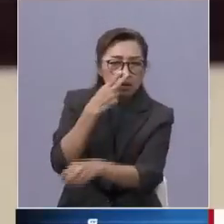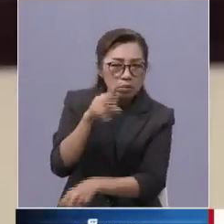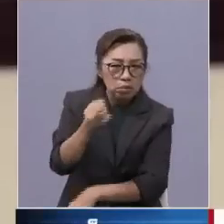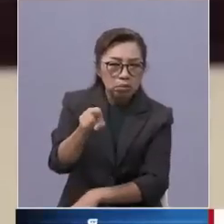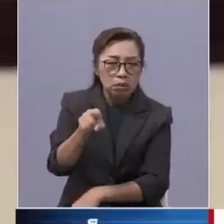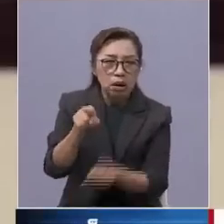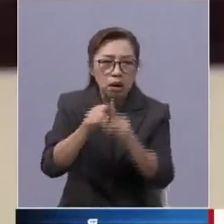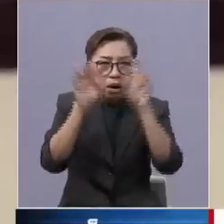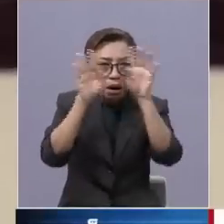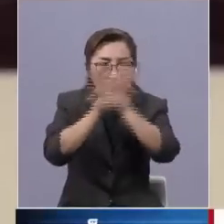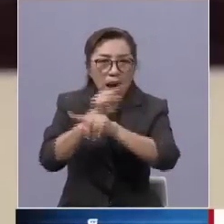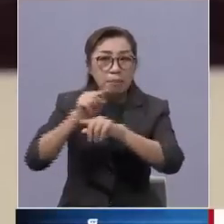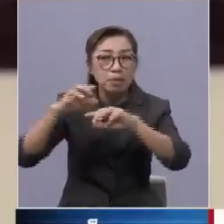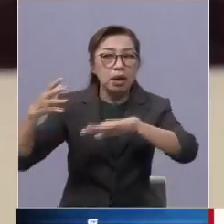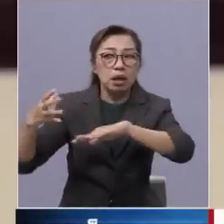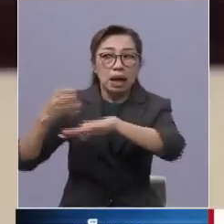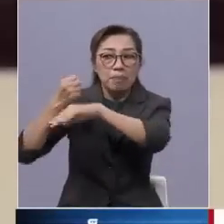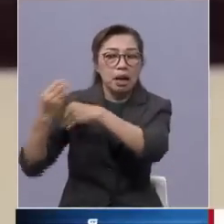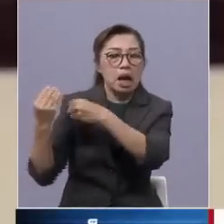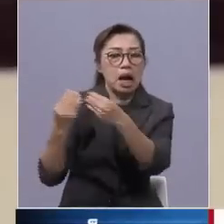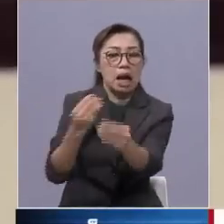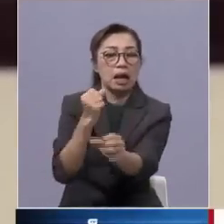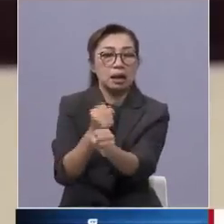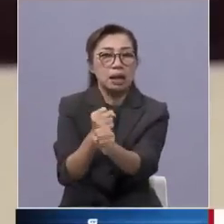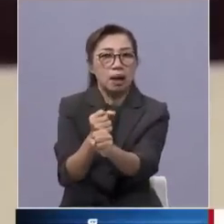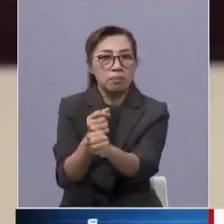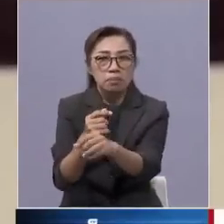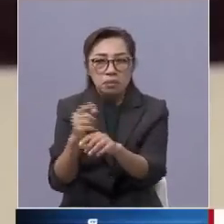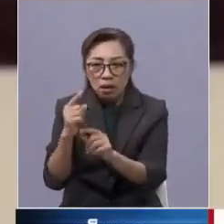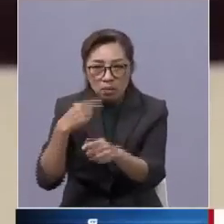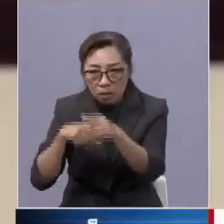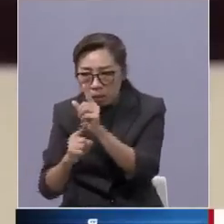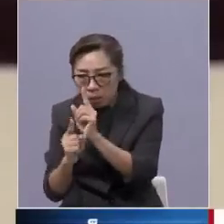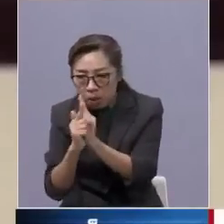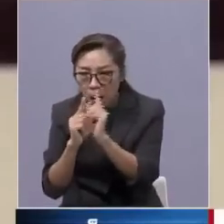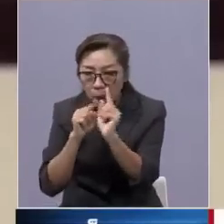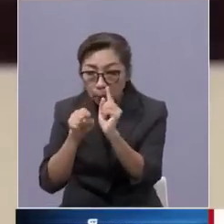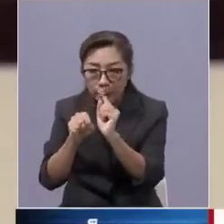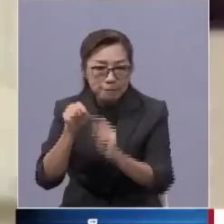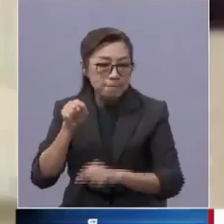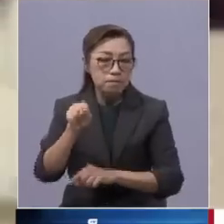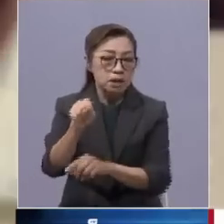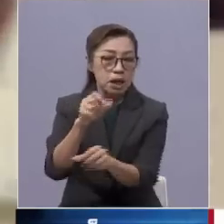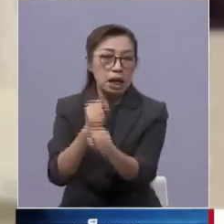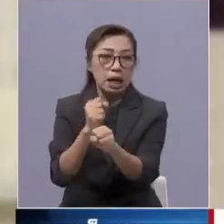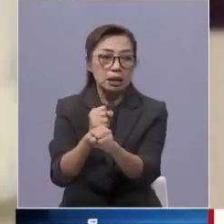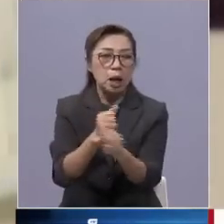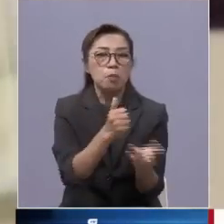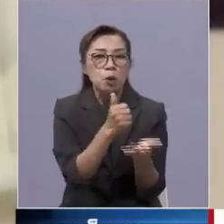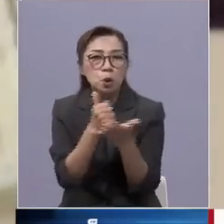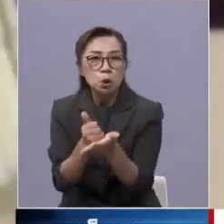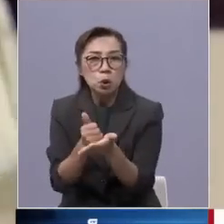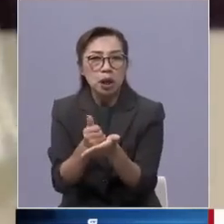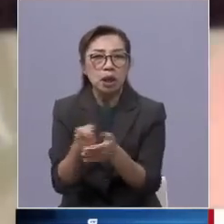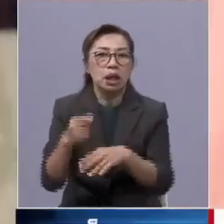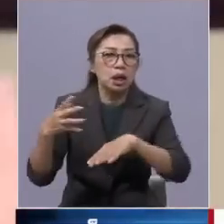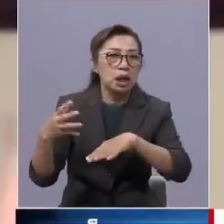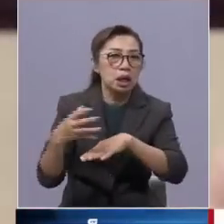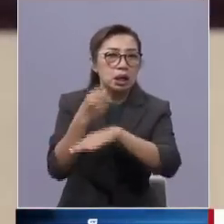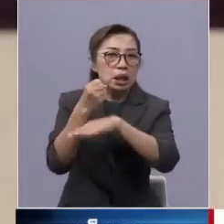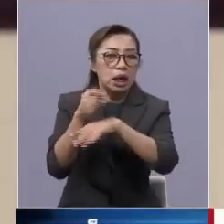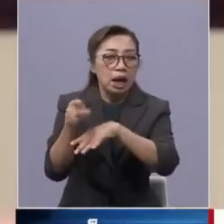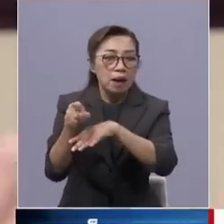แผนรับจากฝ่ายการเมืองดีลลับซุปเปอร์ดีลเพื่อบังคับวิถีให้การเมืองแล้วก็รัฐนาวาแล่นไปในทิศทาง